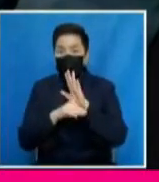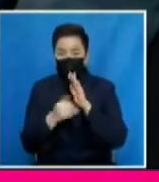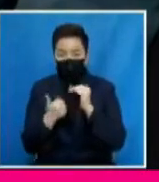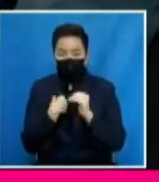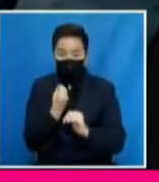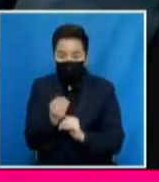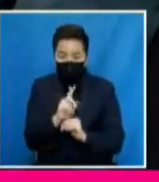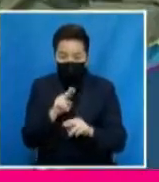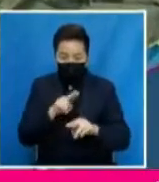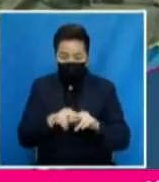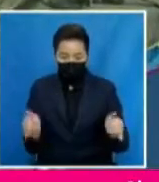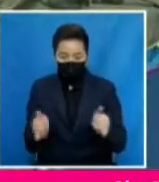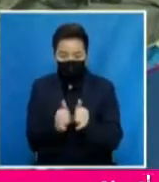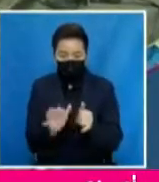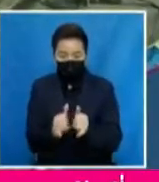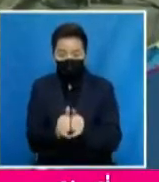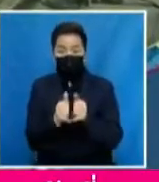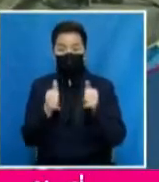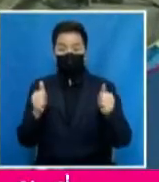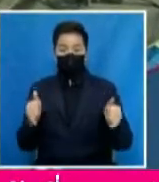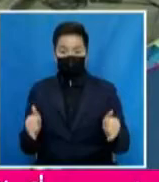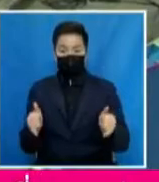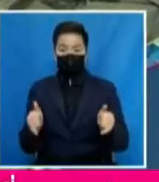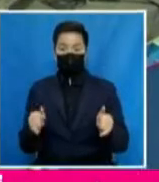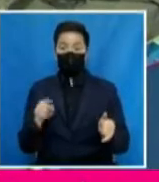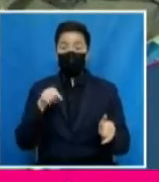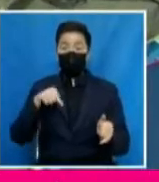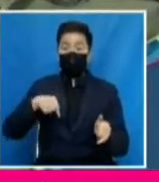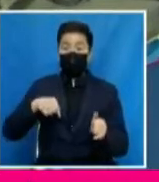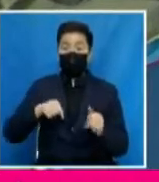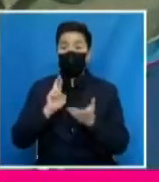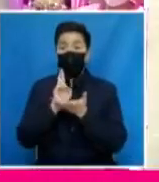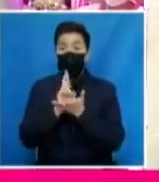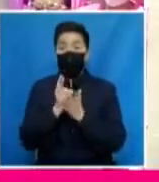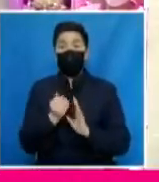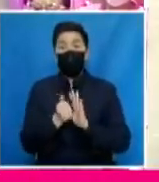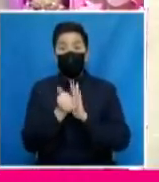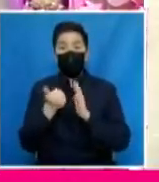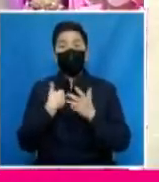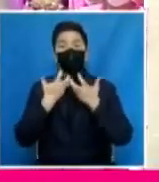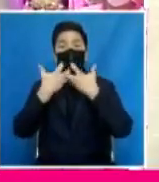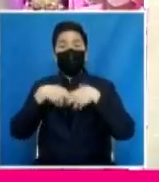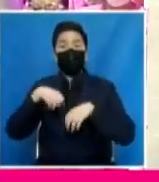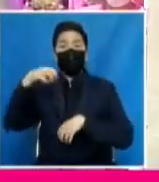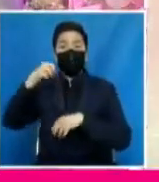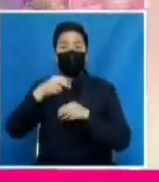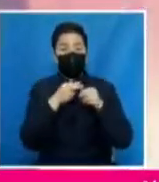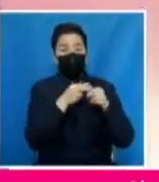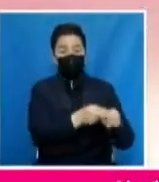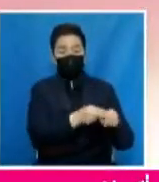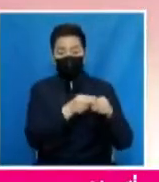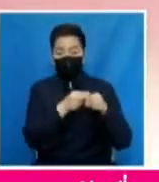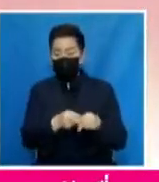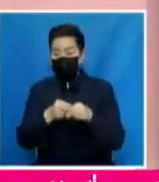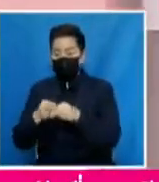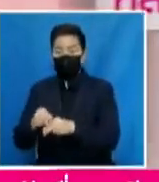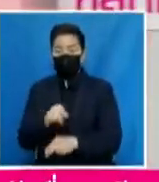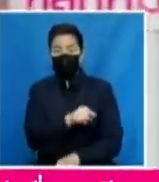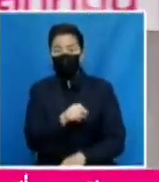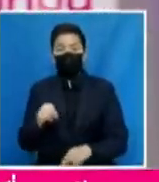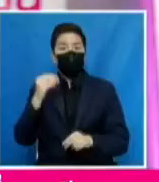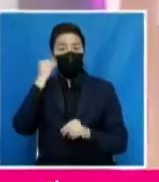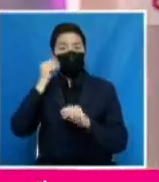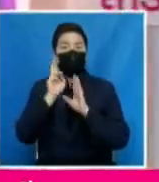ว่างบุคคลดังนั้นการออกรางวัลในครั้งนี้จะใช้เครื่องออกรางวัลไฟฟ้าอัตโนมัติทำการออกรางวัลทุกราง